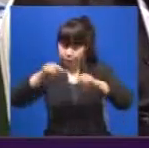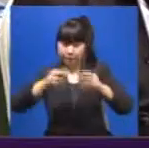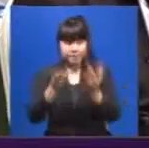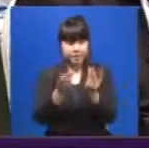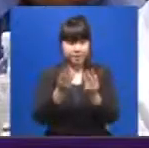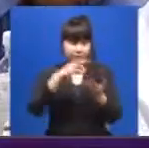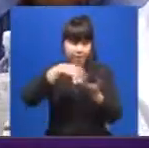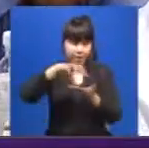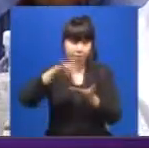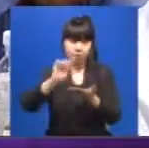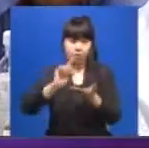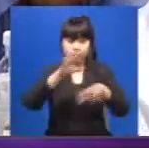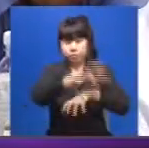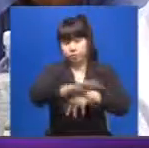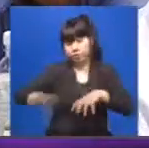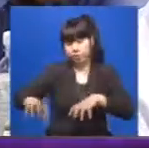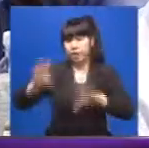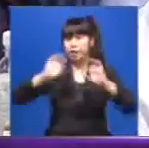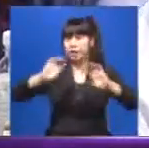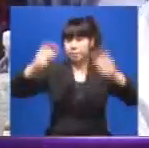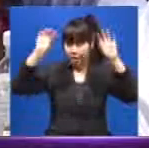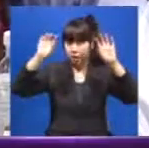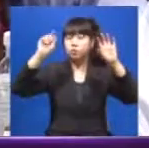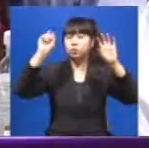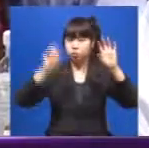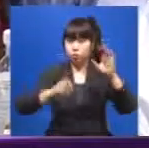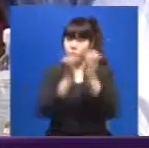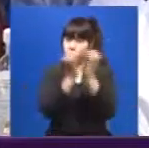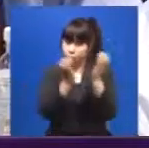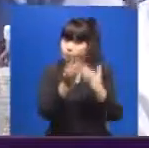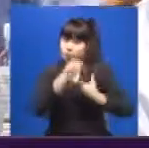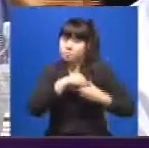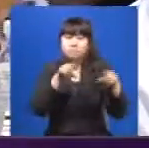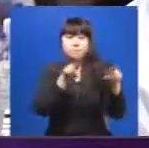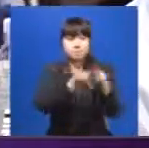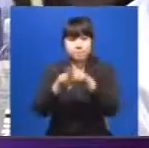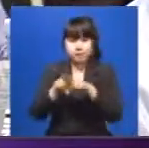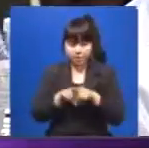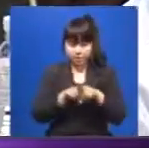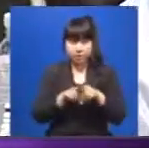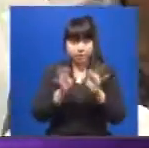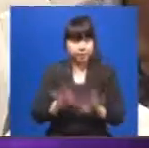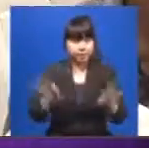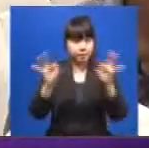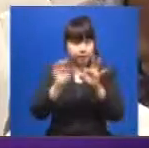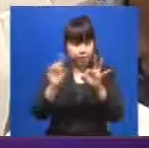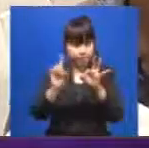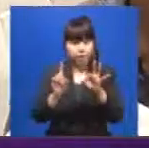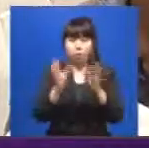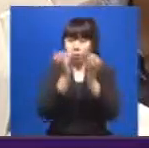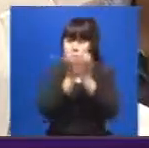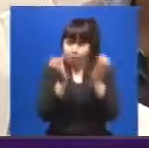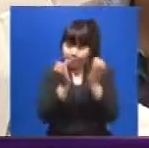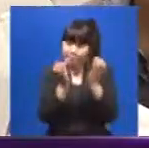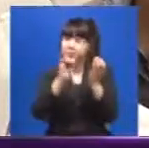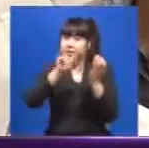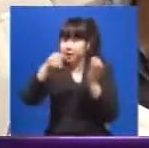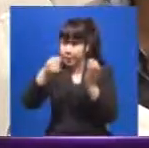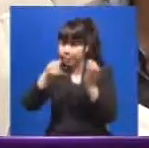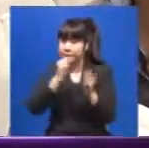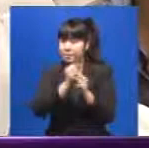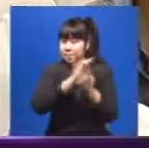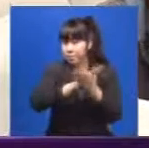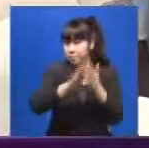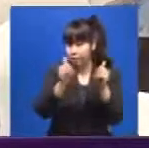แผ่นดินกล่าวว่าทุกหน่วยงานภาครัฐจำเป็นต้องมีจริยธรรมด้วยเช่นกันด้วยตั้งค่านิยมหลักคือยึดมั่นคุณธรรมจริยธรรม